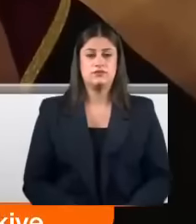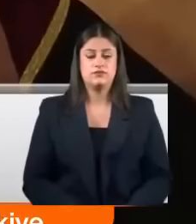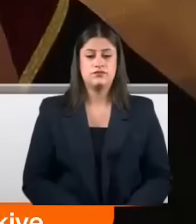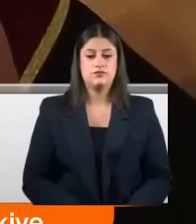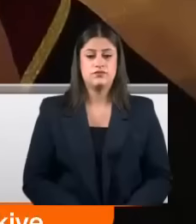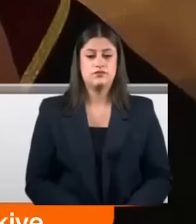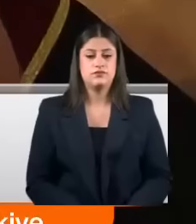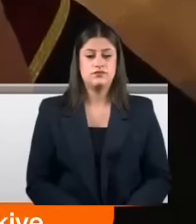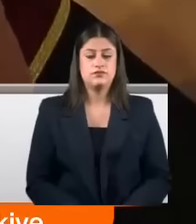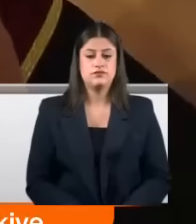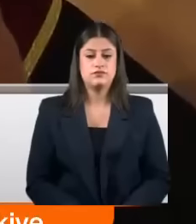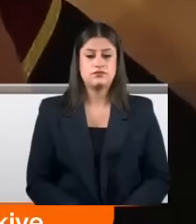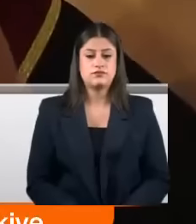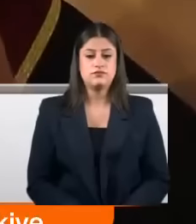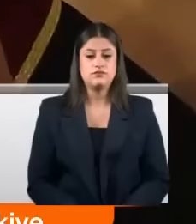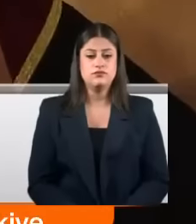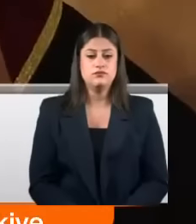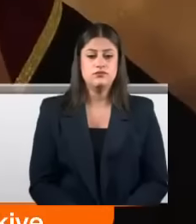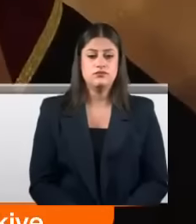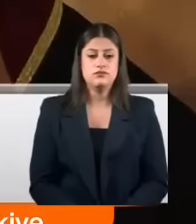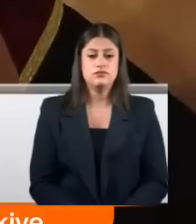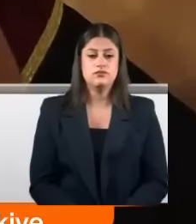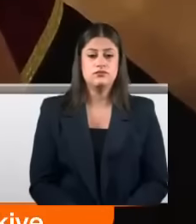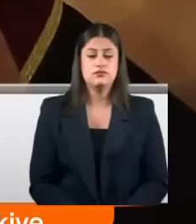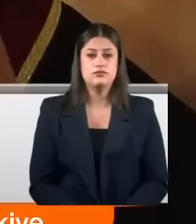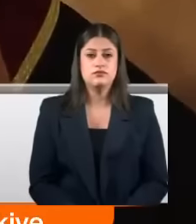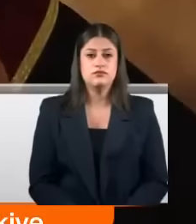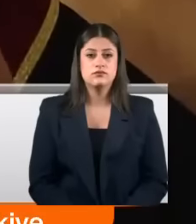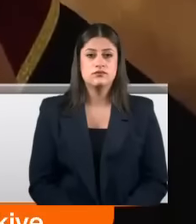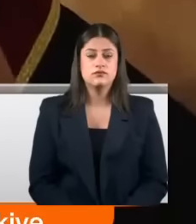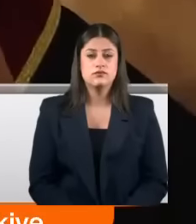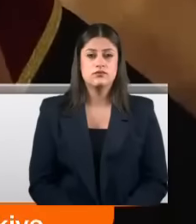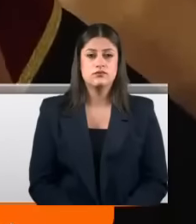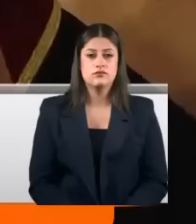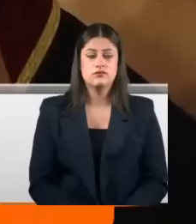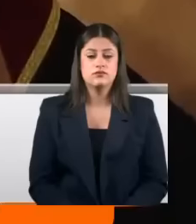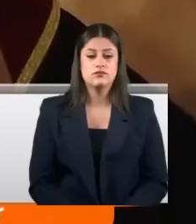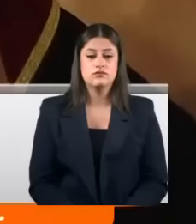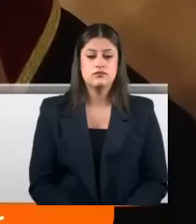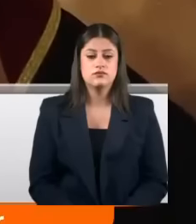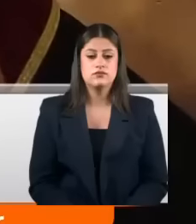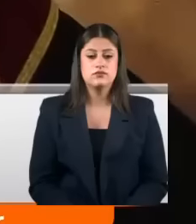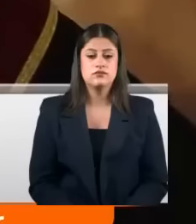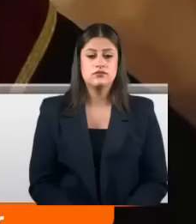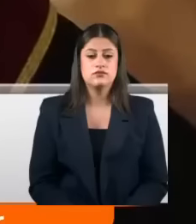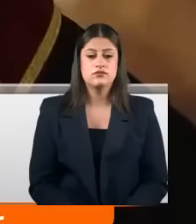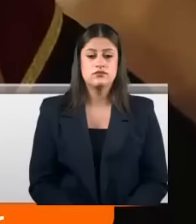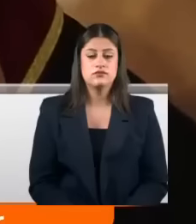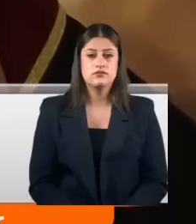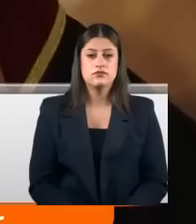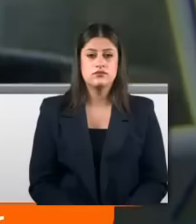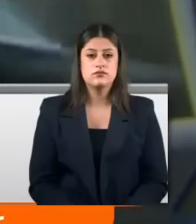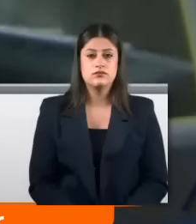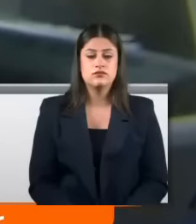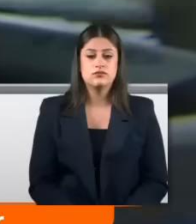söyleniyor. Şahıs zaten kahvaltısını yapıyor SEGBİ sistemiyle. Çünkü bir Kars'ta, bir Mardin'de, bir Mersin'de, bir Konya'da olmak üzere sürekli